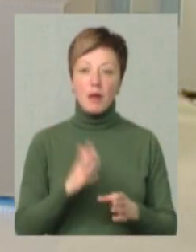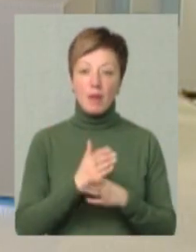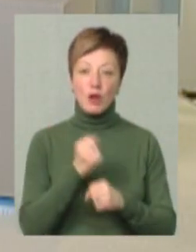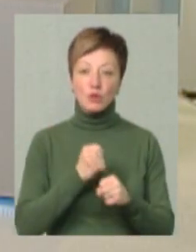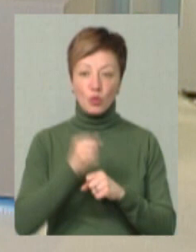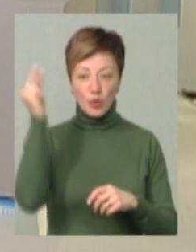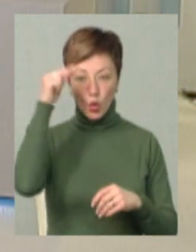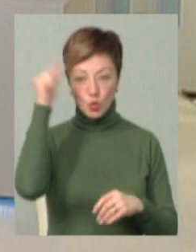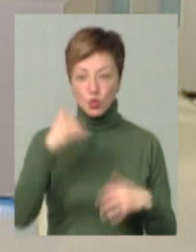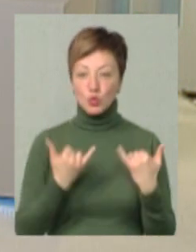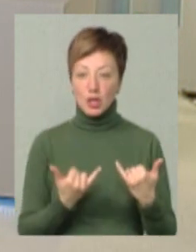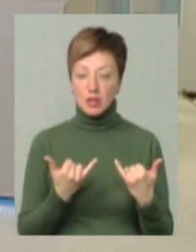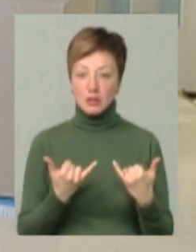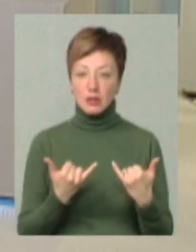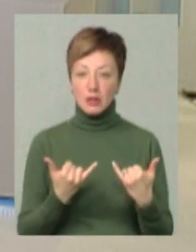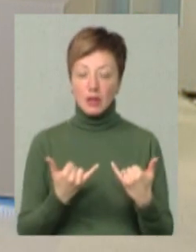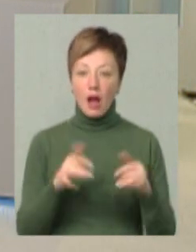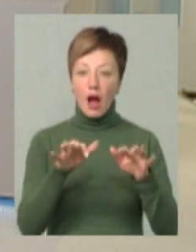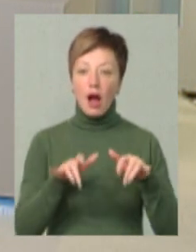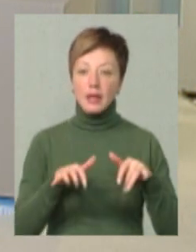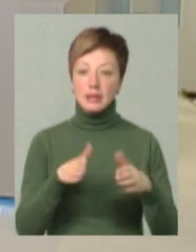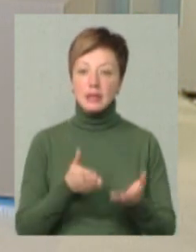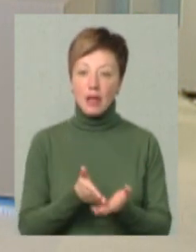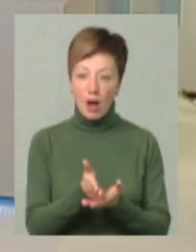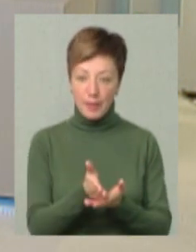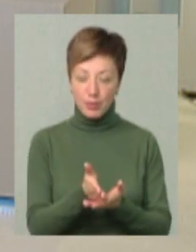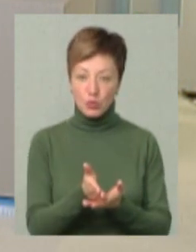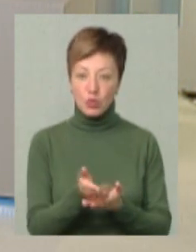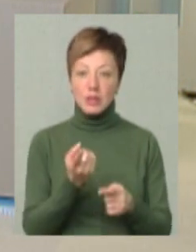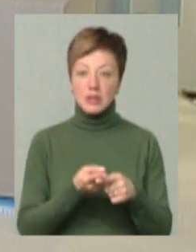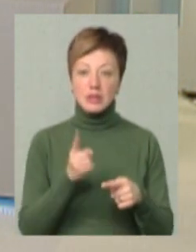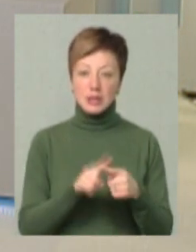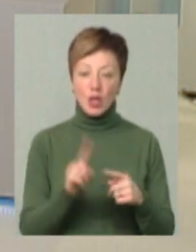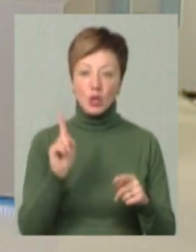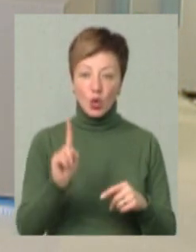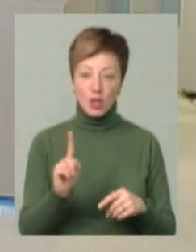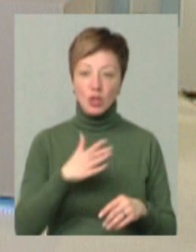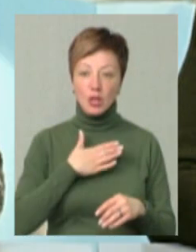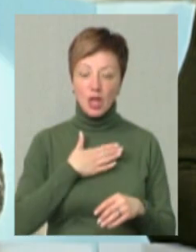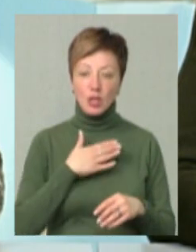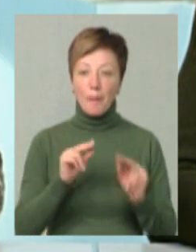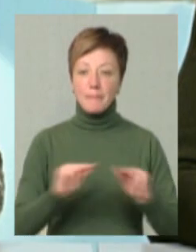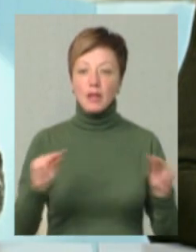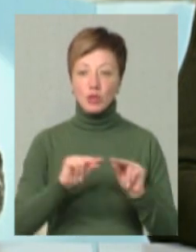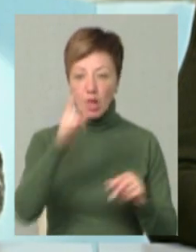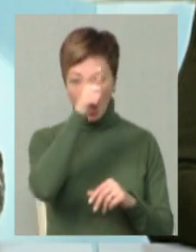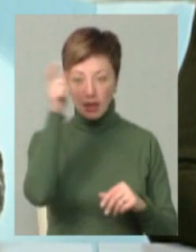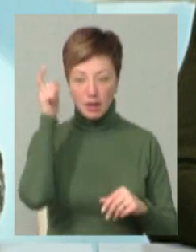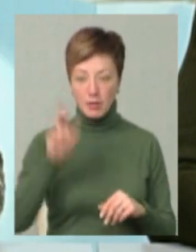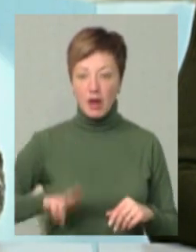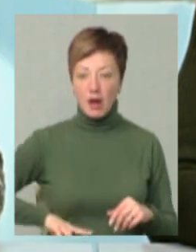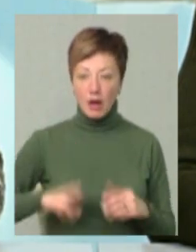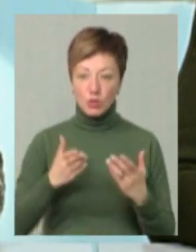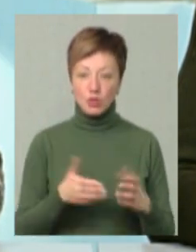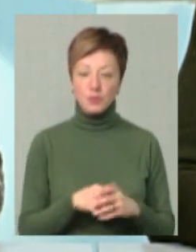розроблені курси сучасного IT-напрямку. Це, до речі, наша гумanitarно-педагогічна академія, її ректор